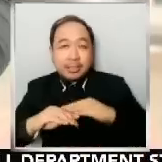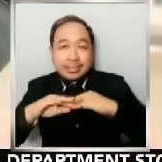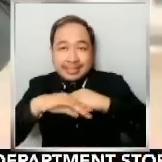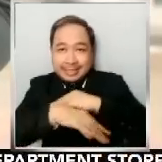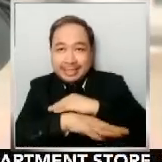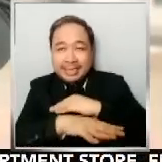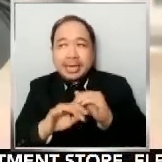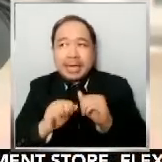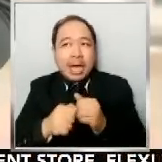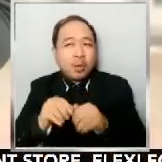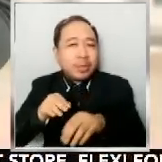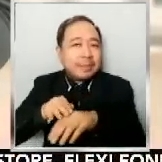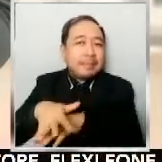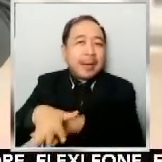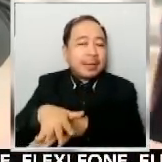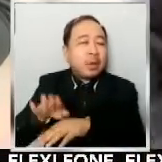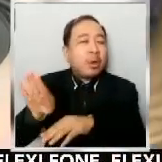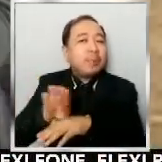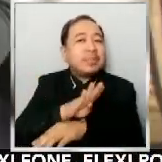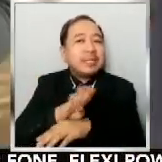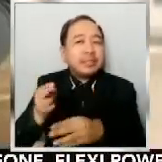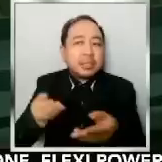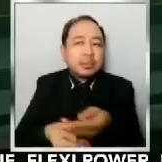mundo, pati na sa Pilipinas.